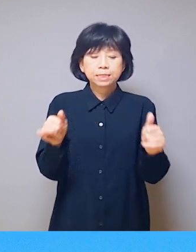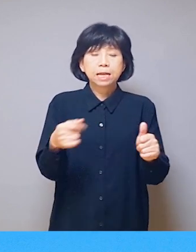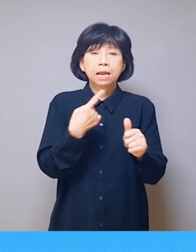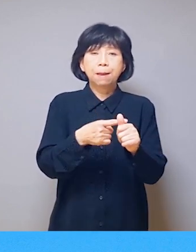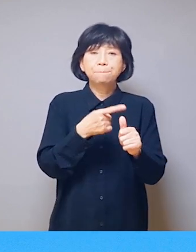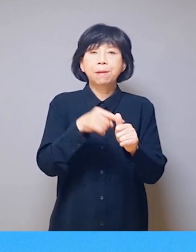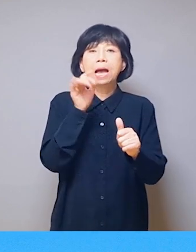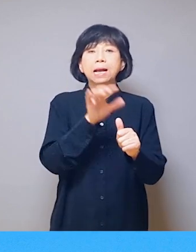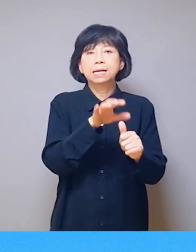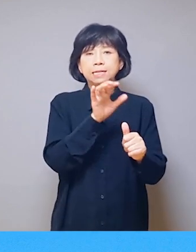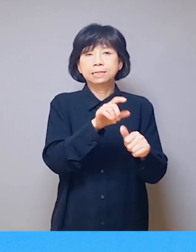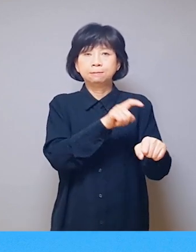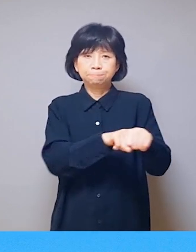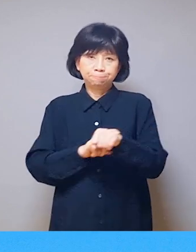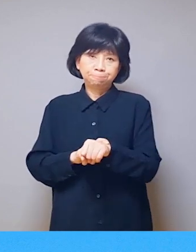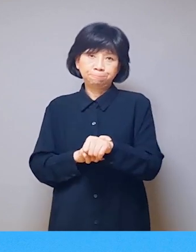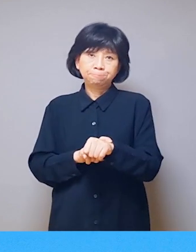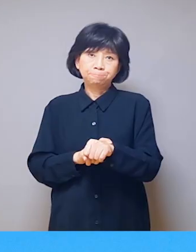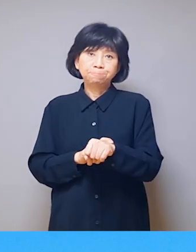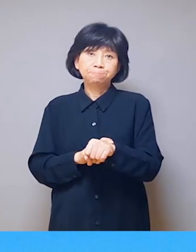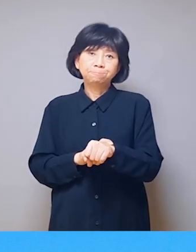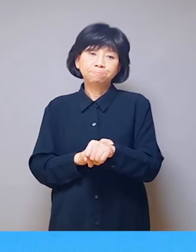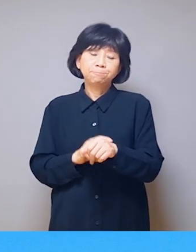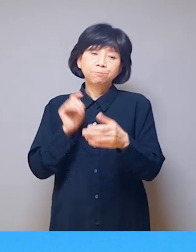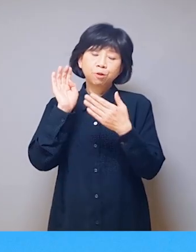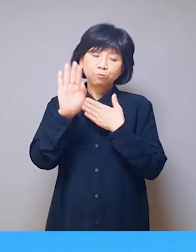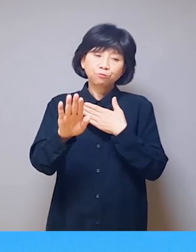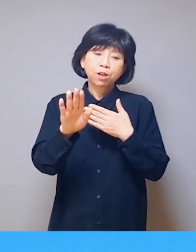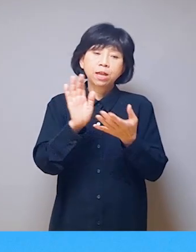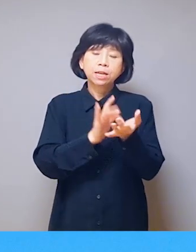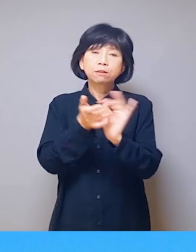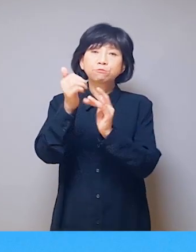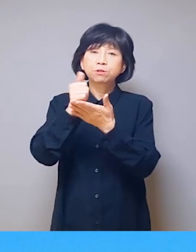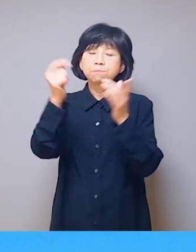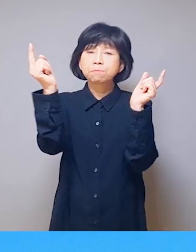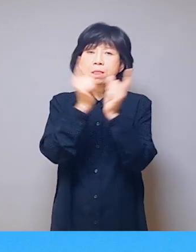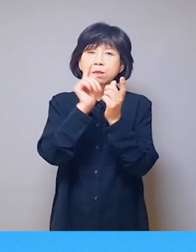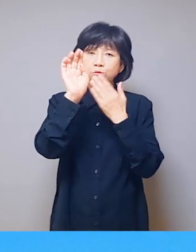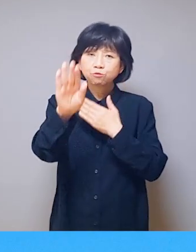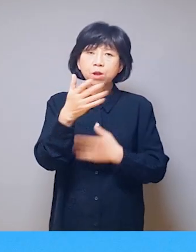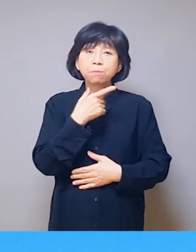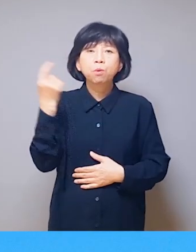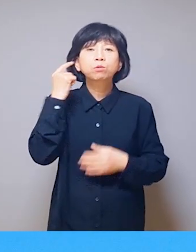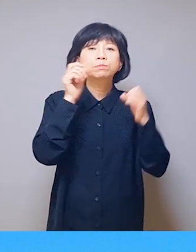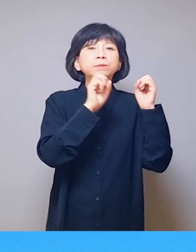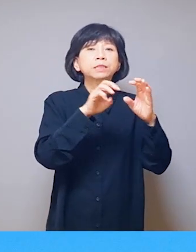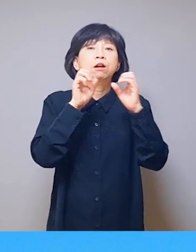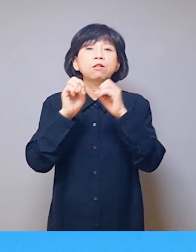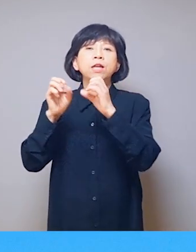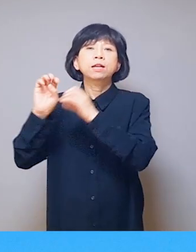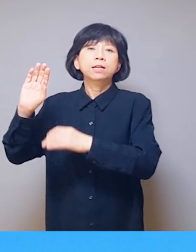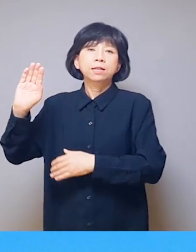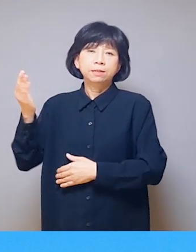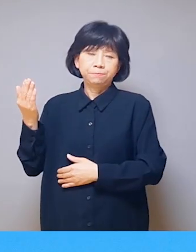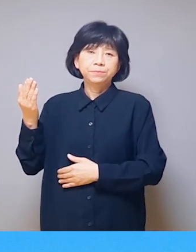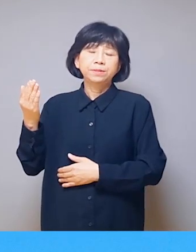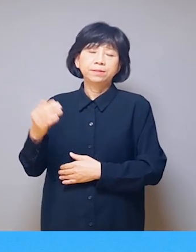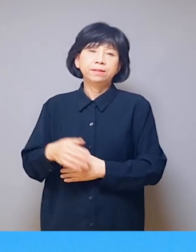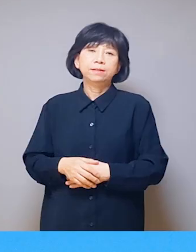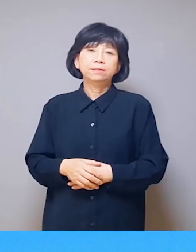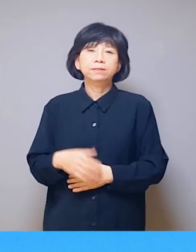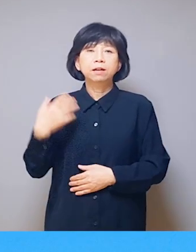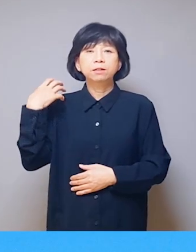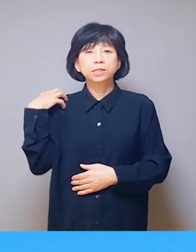만나고 난 이후에 복음을 증언하는 사람으로 바뀐 줄 믿습니다. 바울은 이 사명을 단순히 의무로 여기지